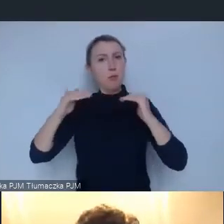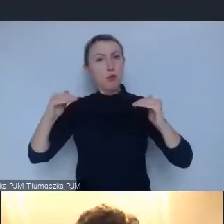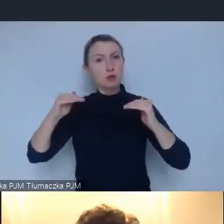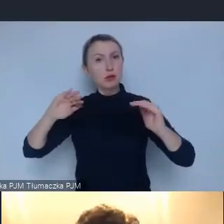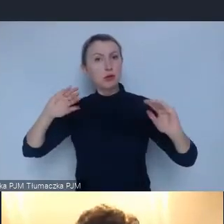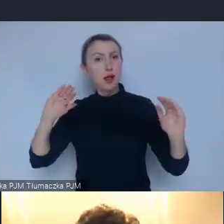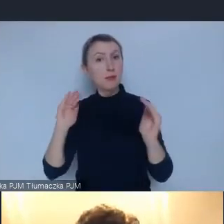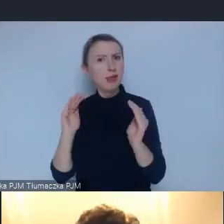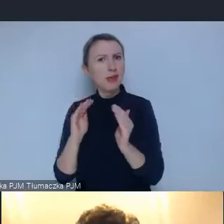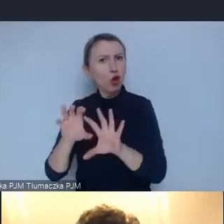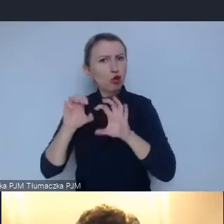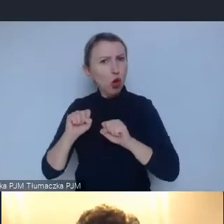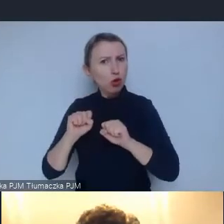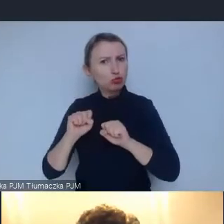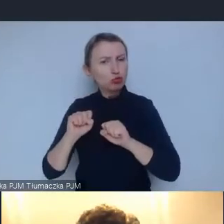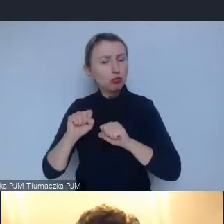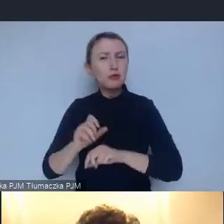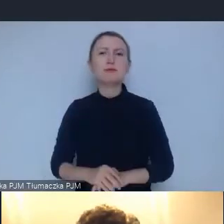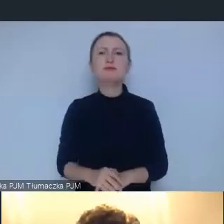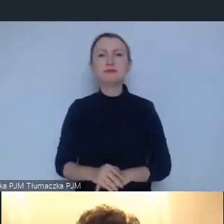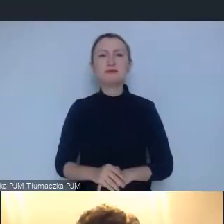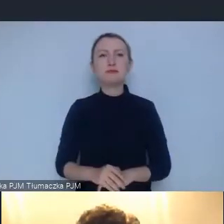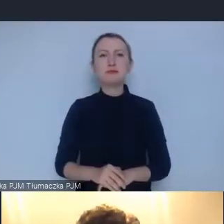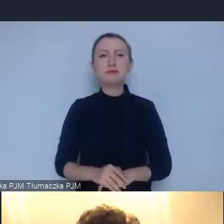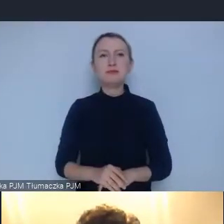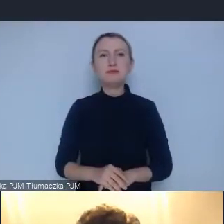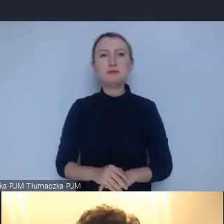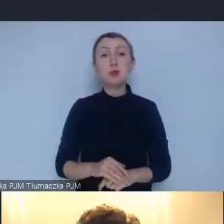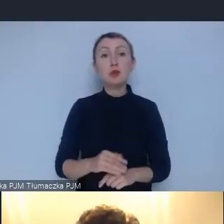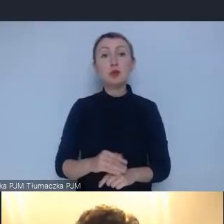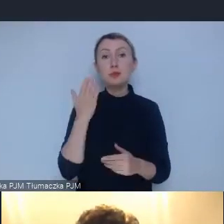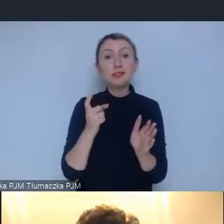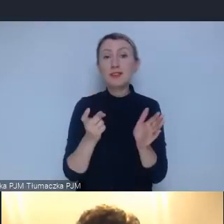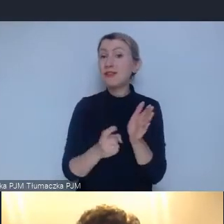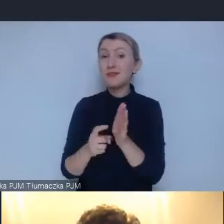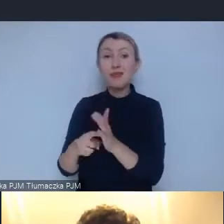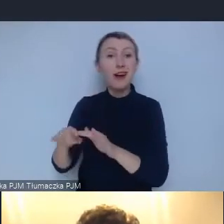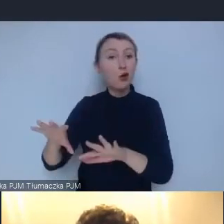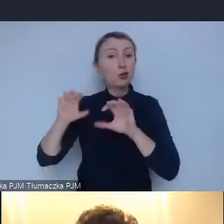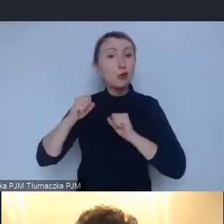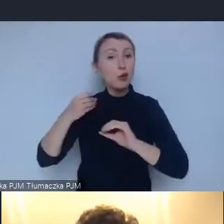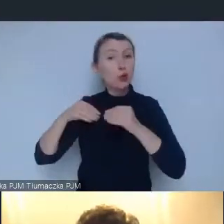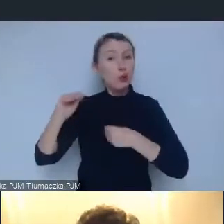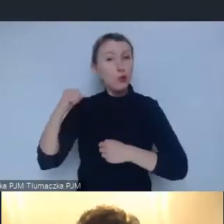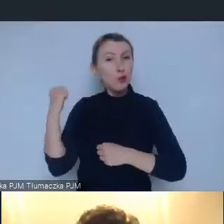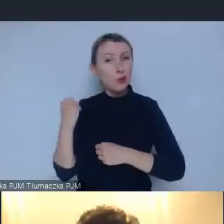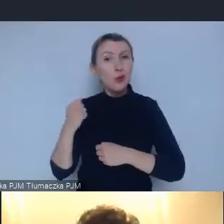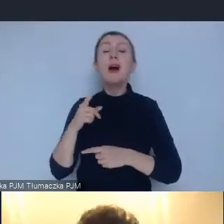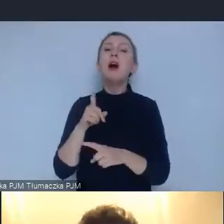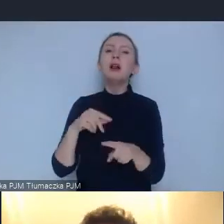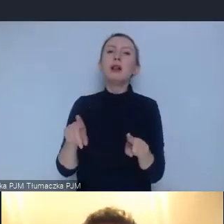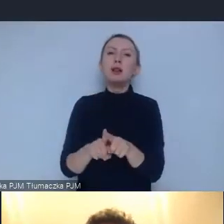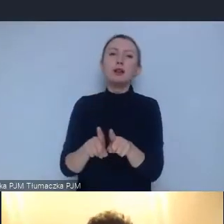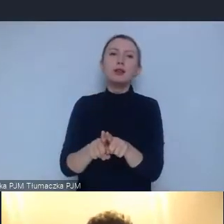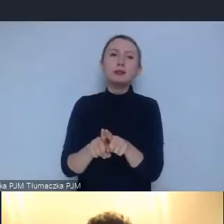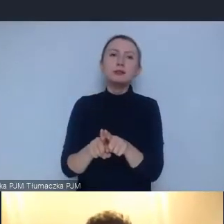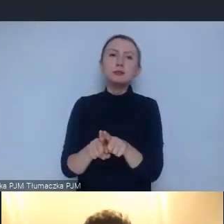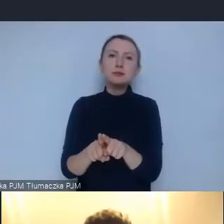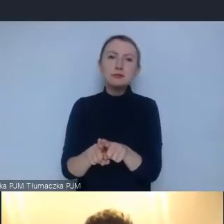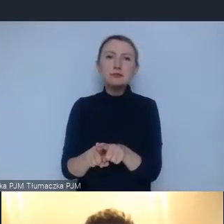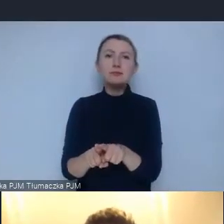odbiorców i to coraz bardziej wymagających odbiorców. To oczywiście też stawia coraz